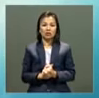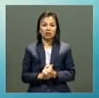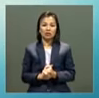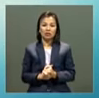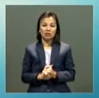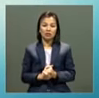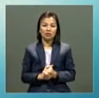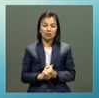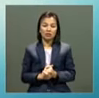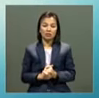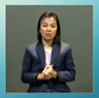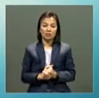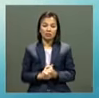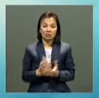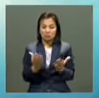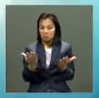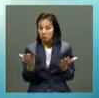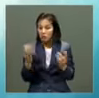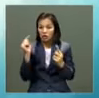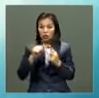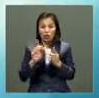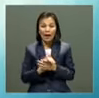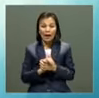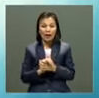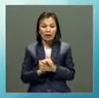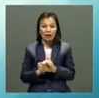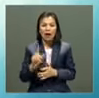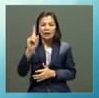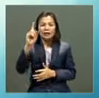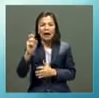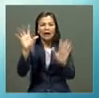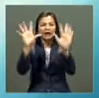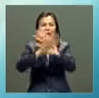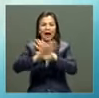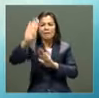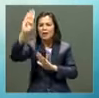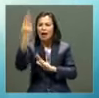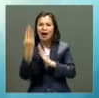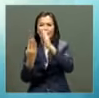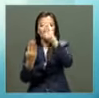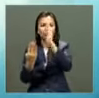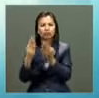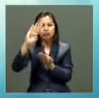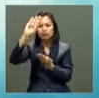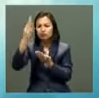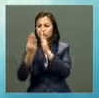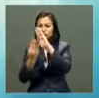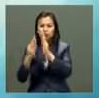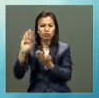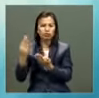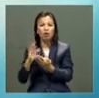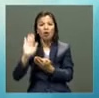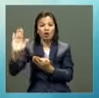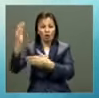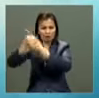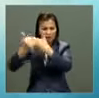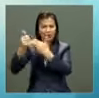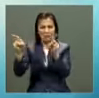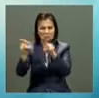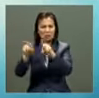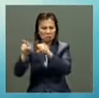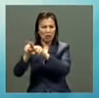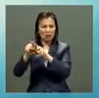เราเคยได้ยินคำว่าตายเป็นใบไม้ร่วงอย่างที่ว่าเนี่ยอันนี้ในภาคของต่างประเทศเขาเป็นอย่างนั้นจริงๆนะ